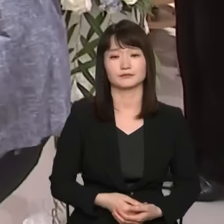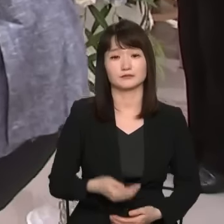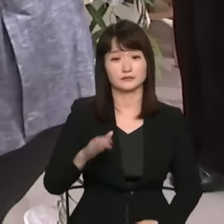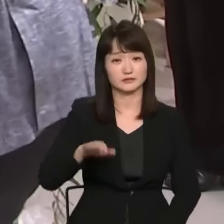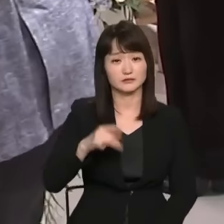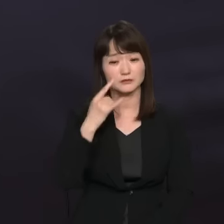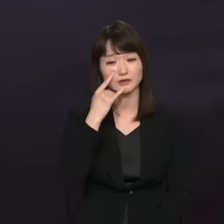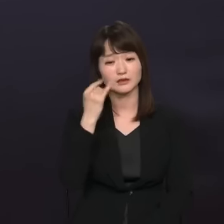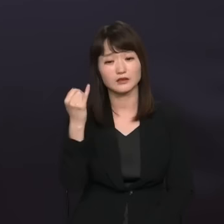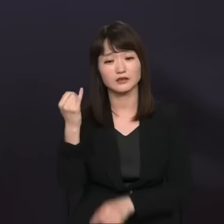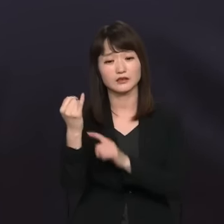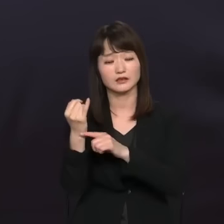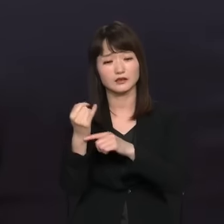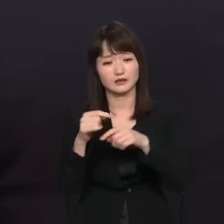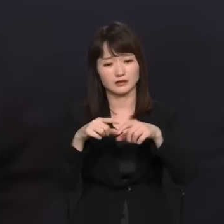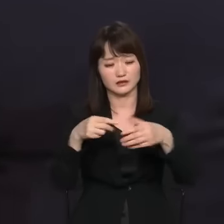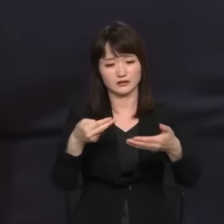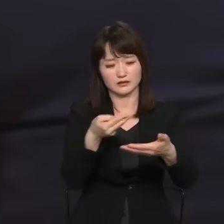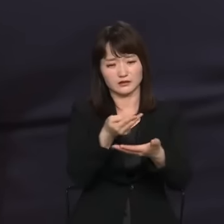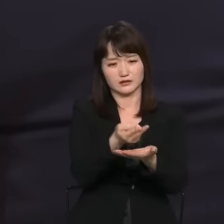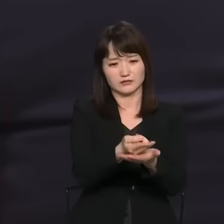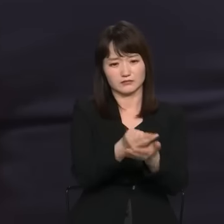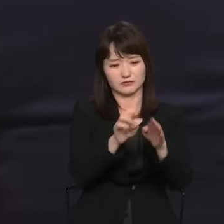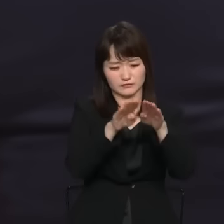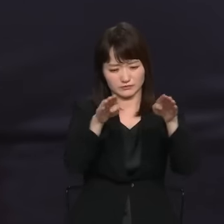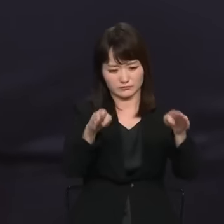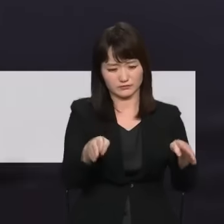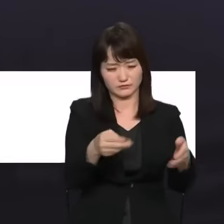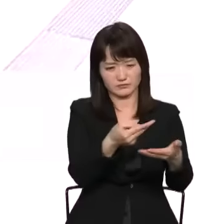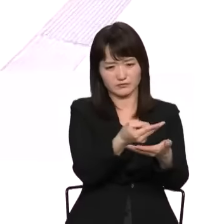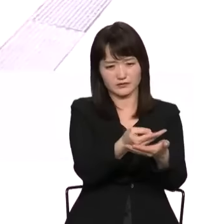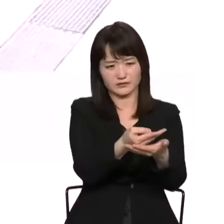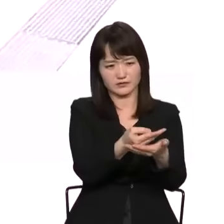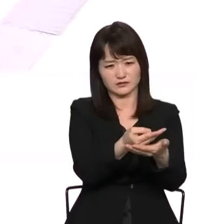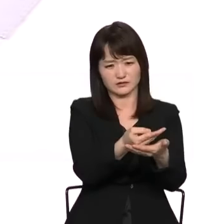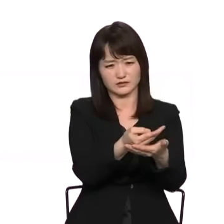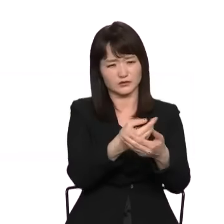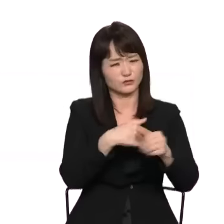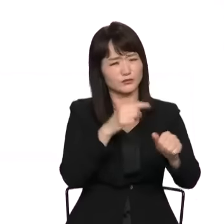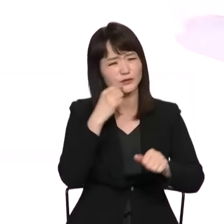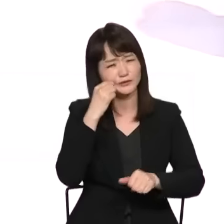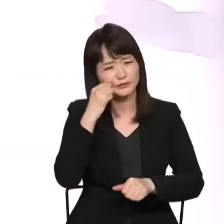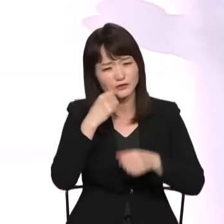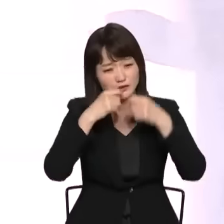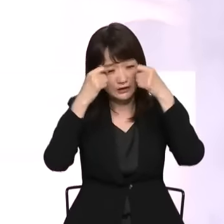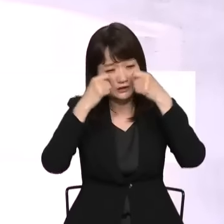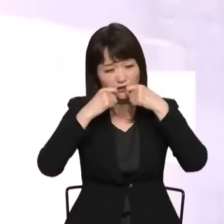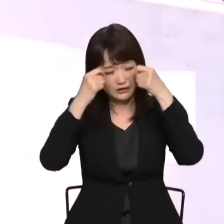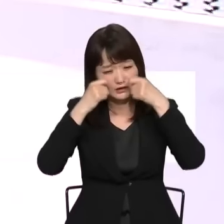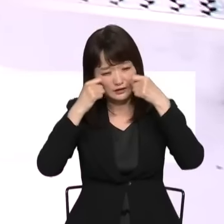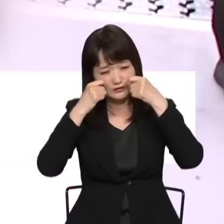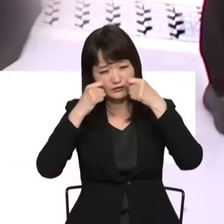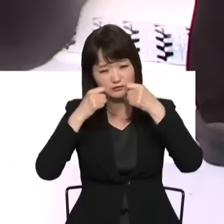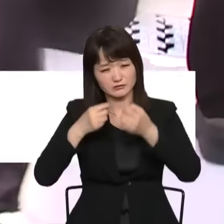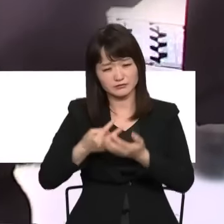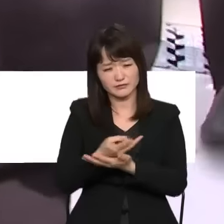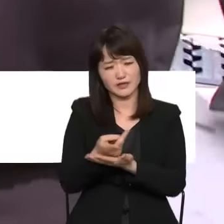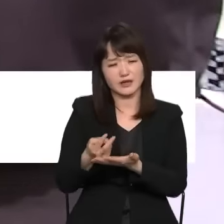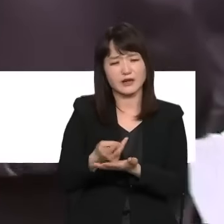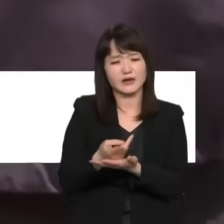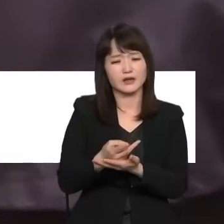하지만 어머니는 끝내 딸을 보내지 못합니다. 효정이 좀 살려줘. 효정이. 우리